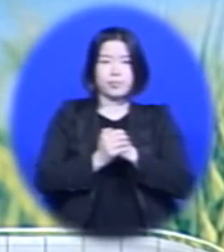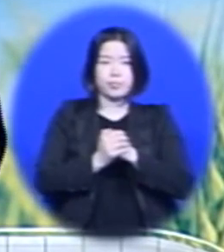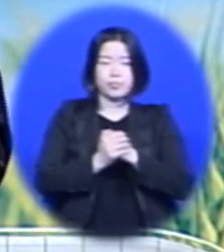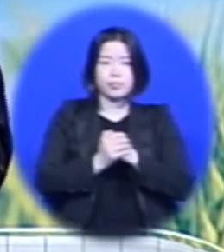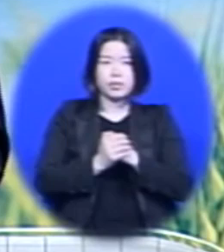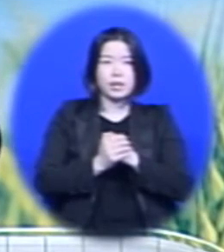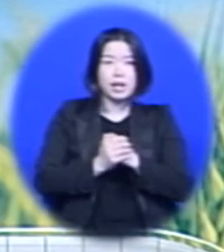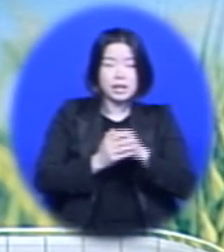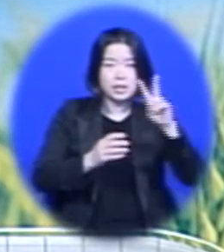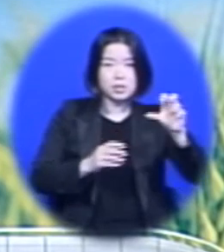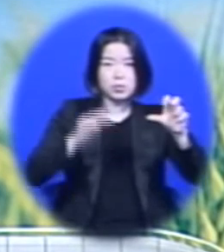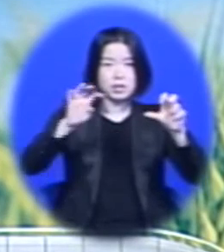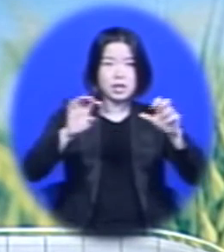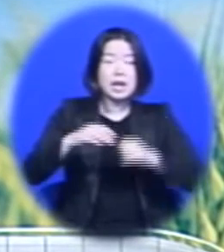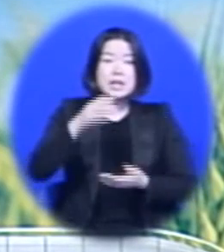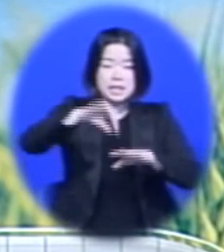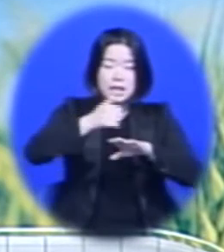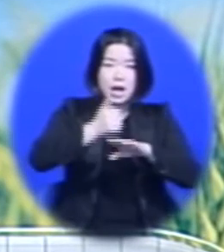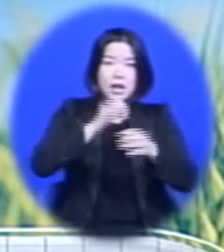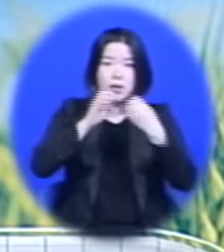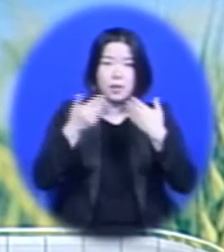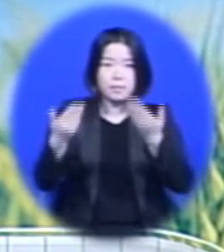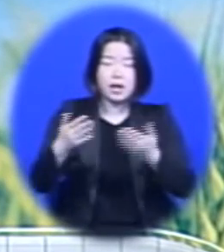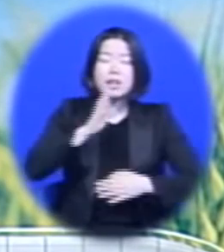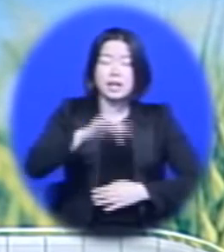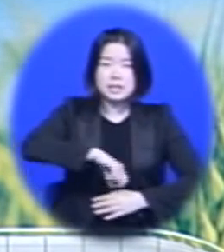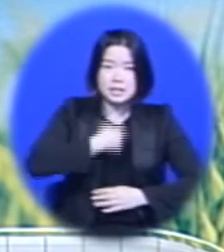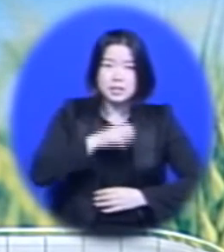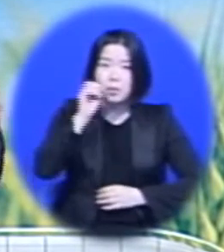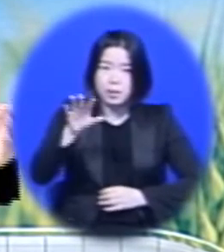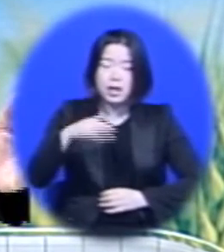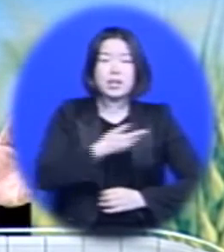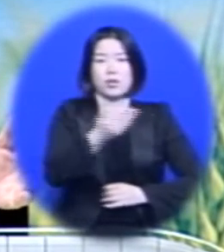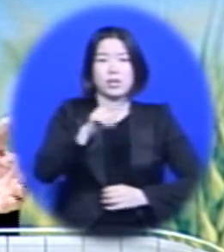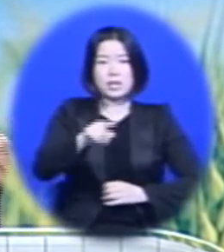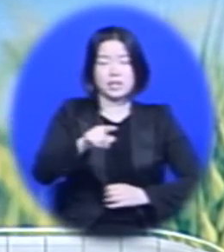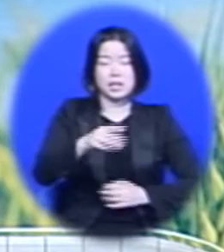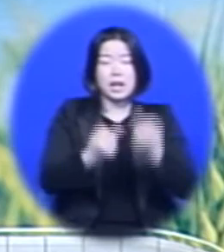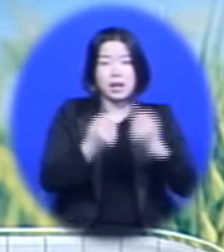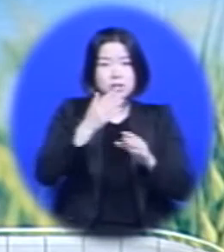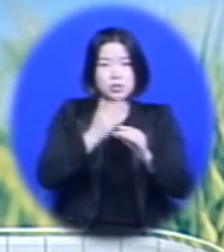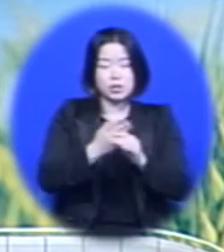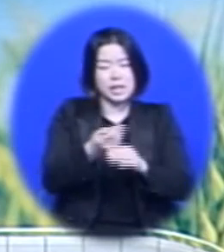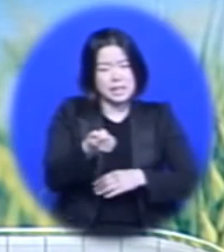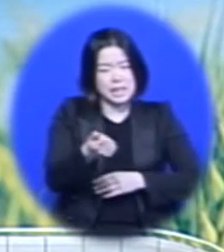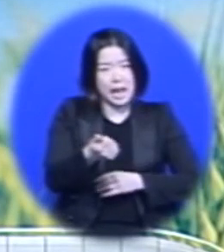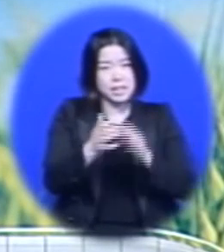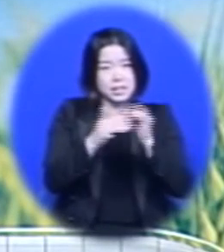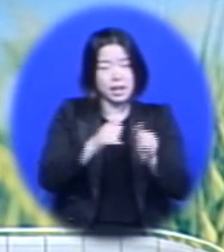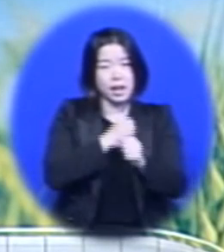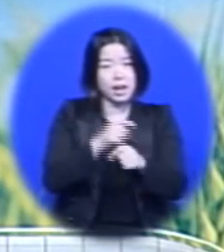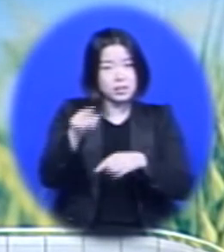40절에 임금이 대답하여 이르시되 내가 진실로 너에게 이르노니 너희가 여기 내 형제 중에 지극히 작은 자 하나에게 한